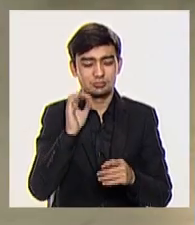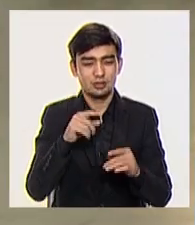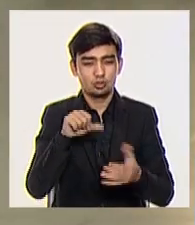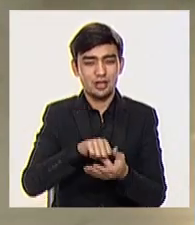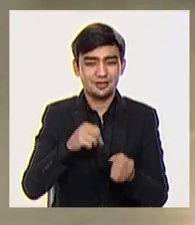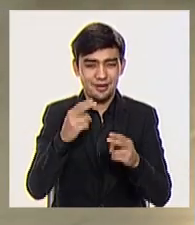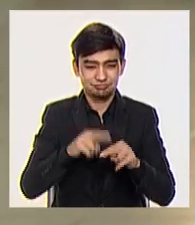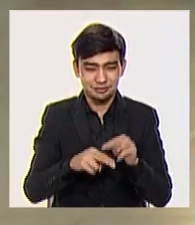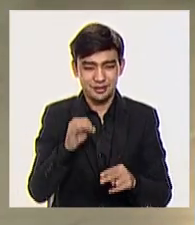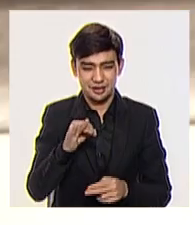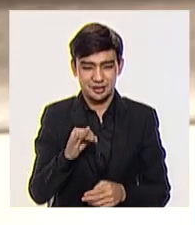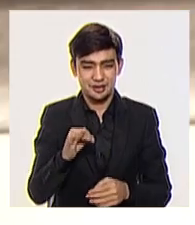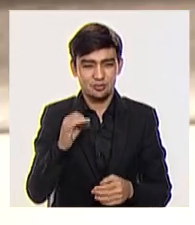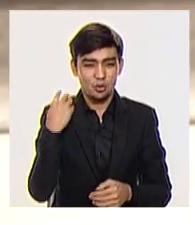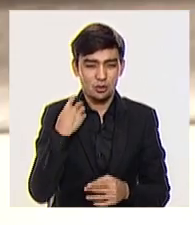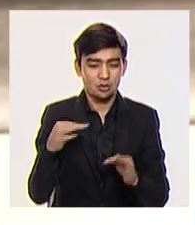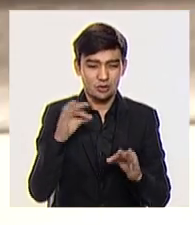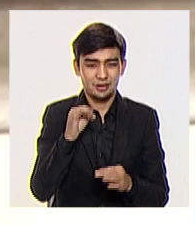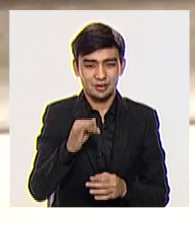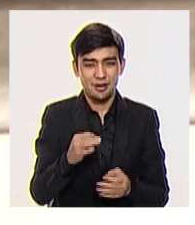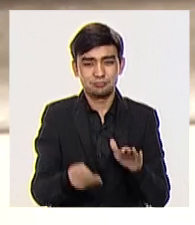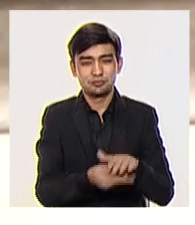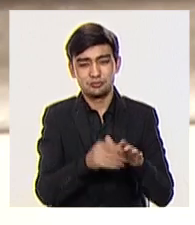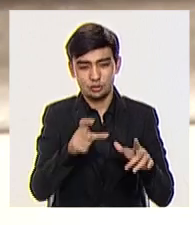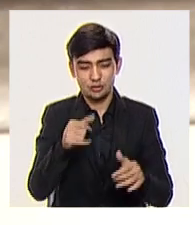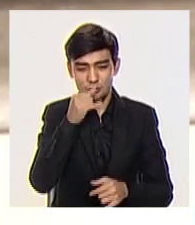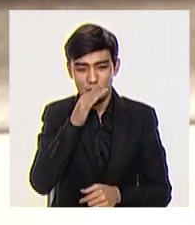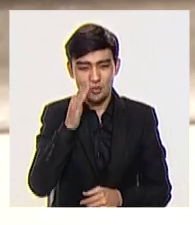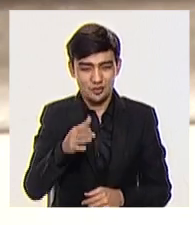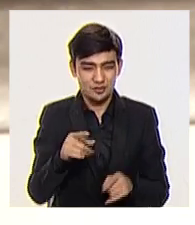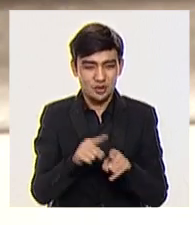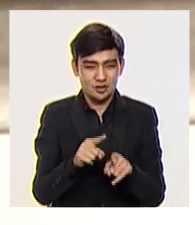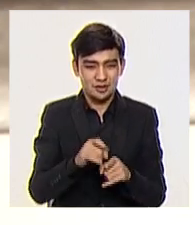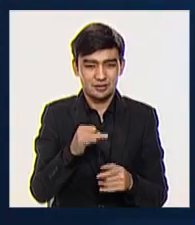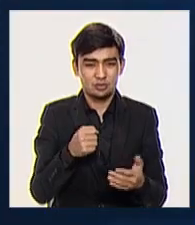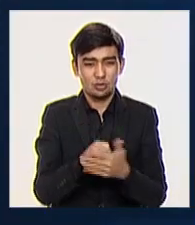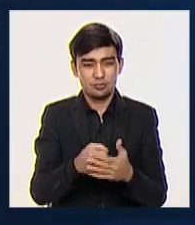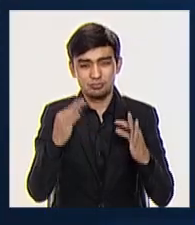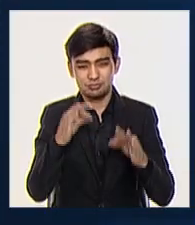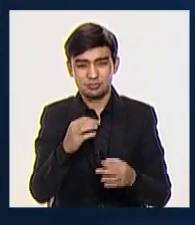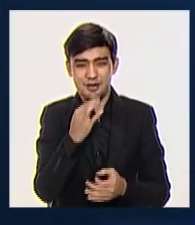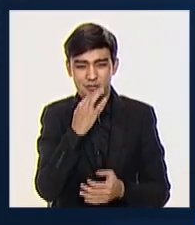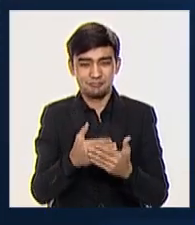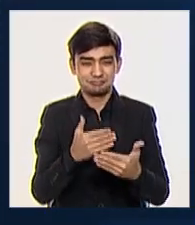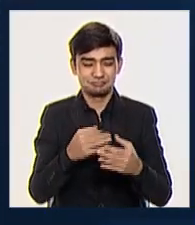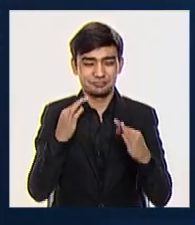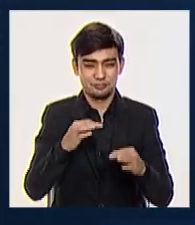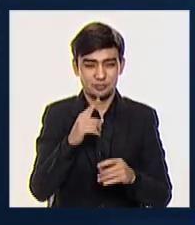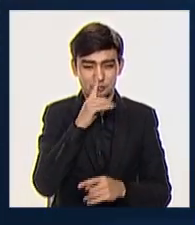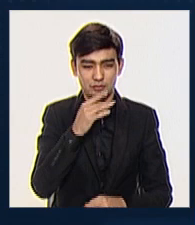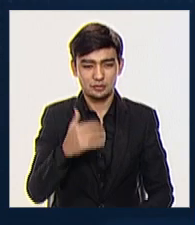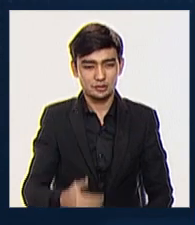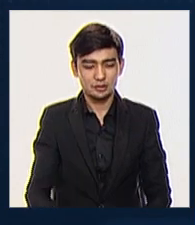и задолженности. А коррупционеры не смогут просчитывать на условно-досрочное освобождение.